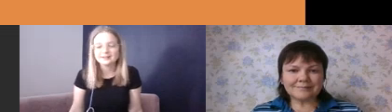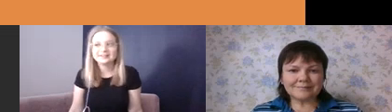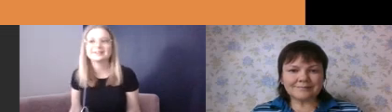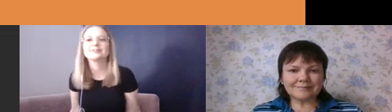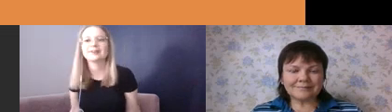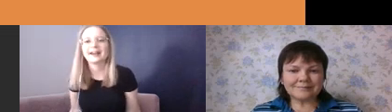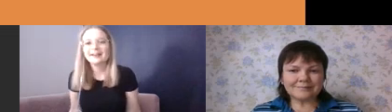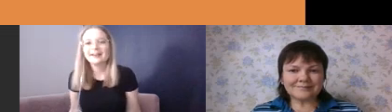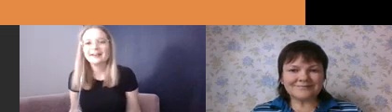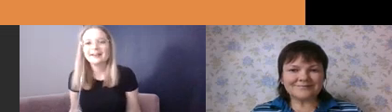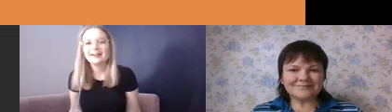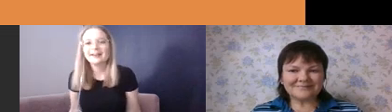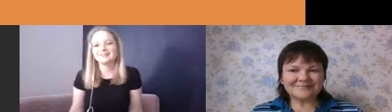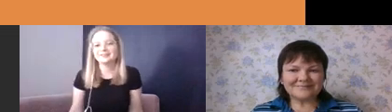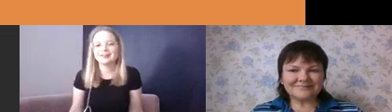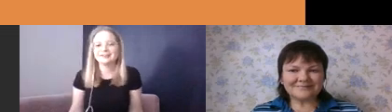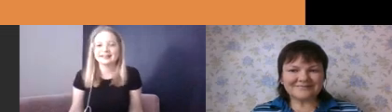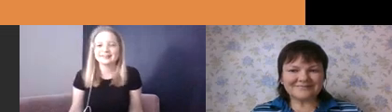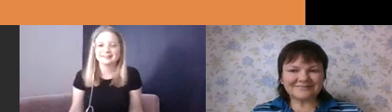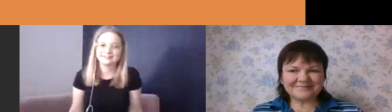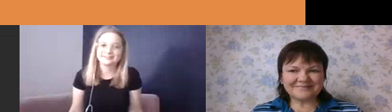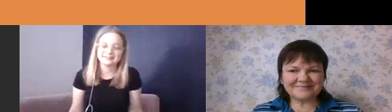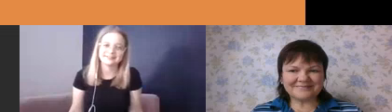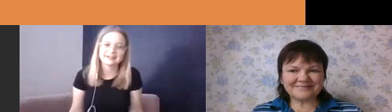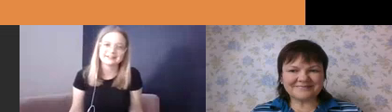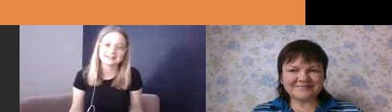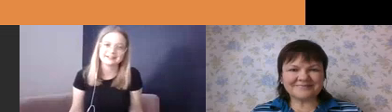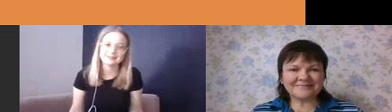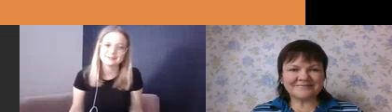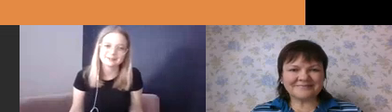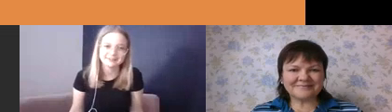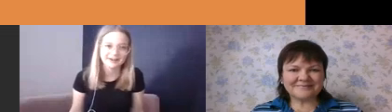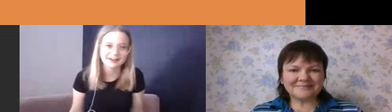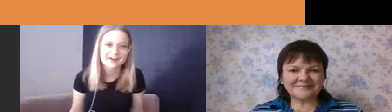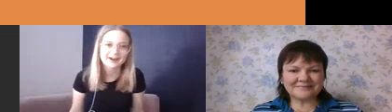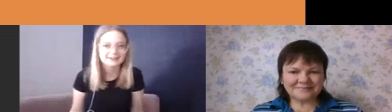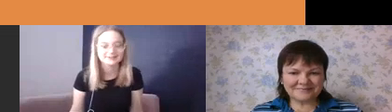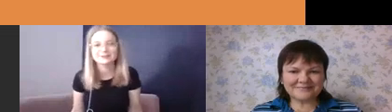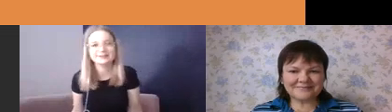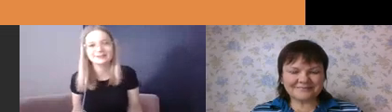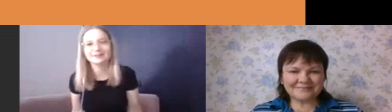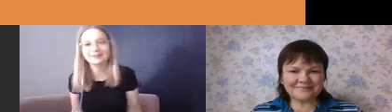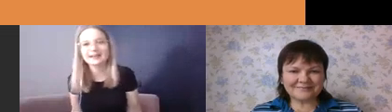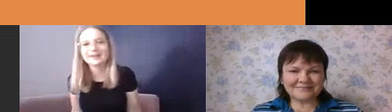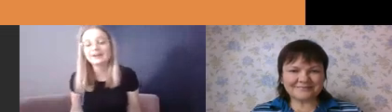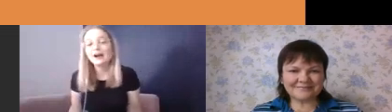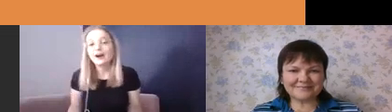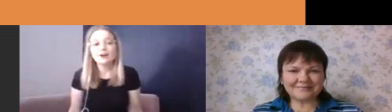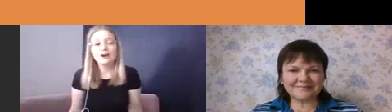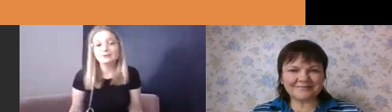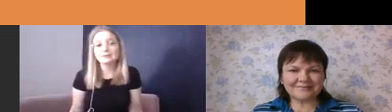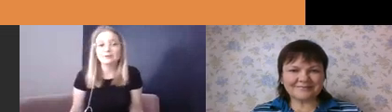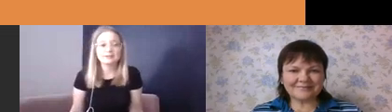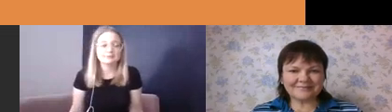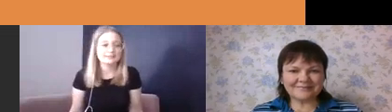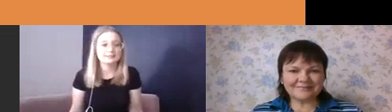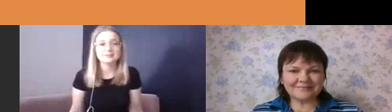hea, see on see tore. Et sellisel juhul alati eneseanalüüs ikkagi kaas, et kas minu jaoks see ka hea on, kas minu jaoks see ka põnev on.